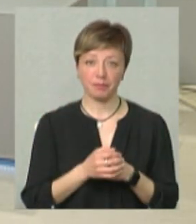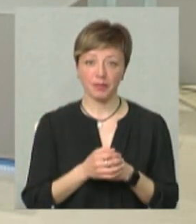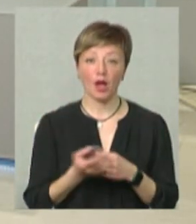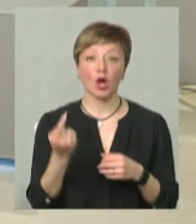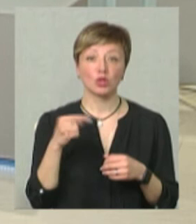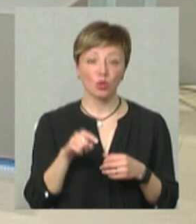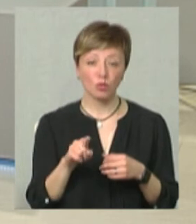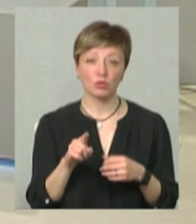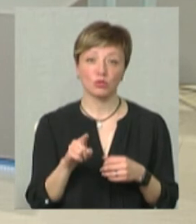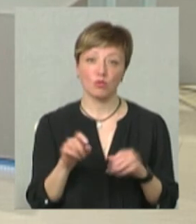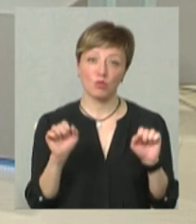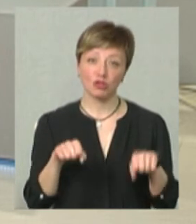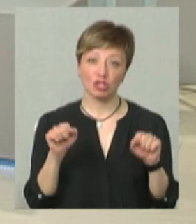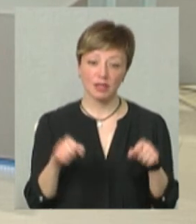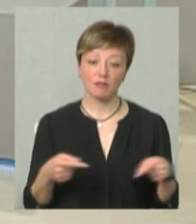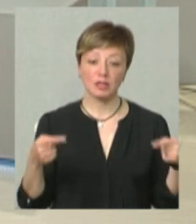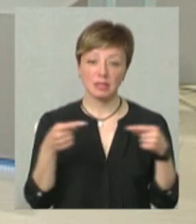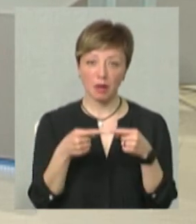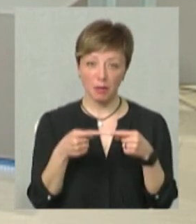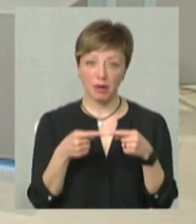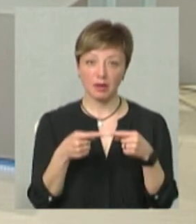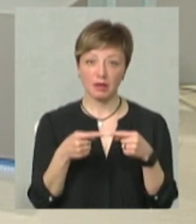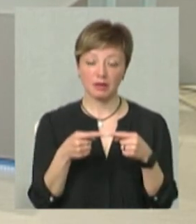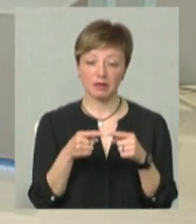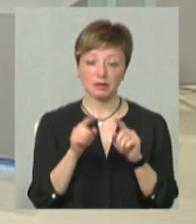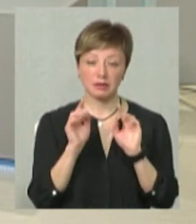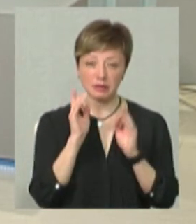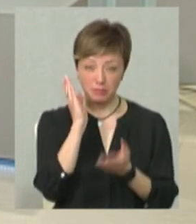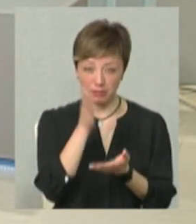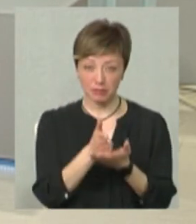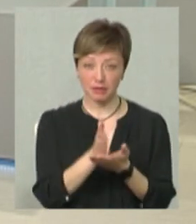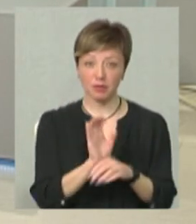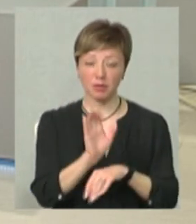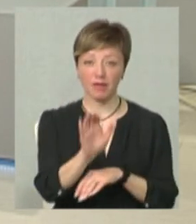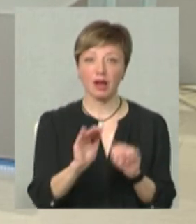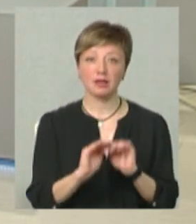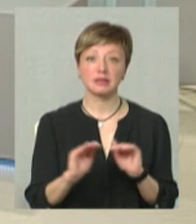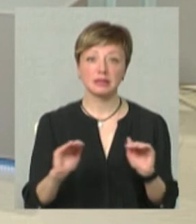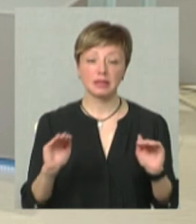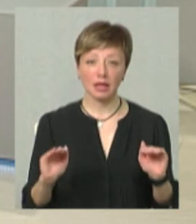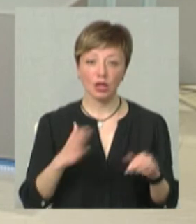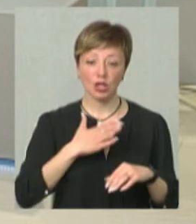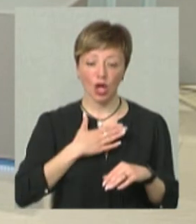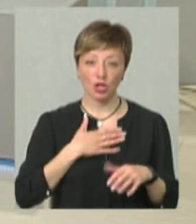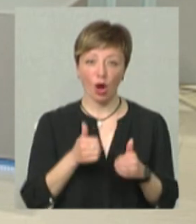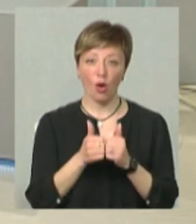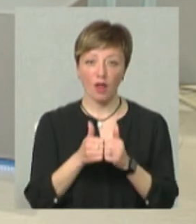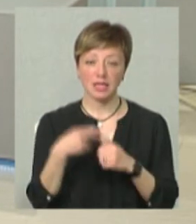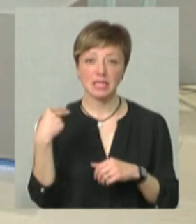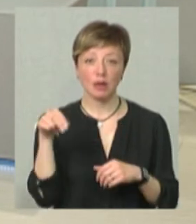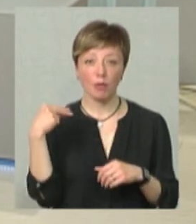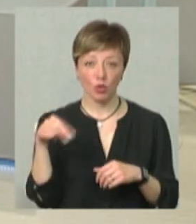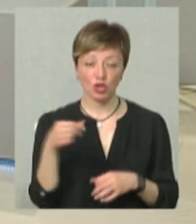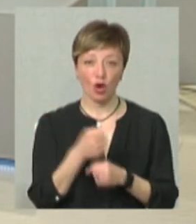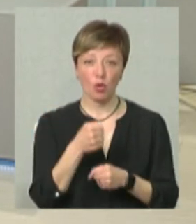Тому, можливо, саме цілеспрямовано вже туди відправляли дітей, і наші колеги з